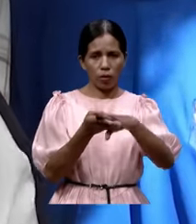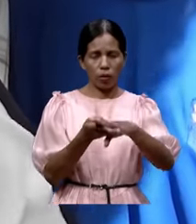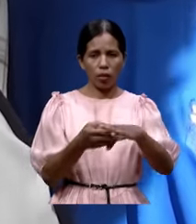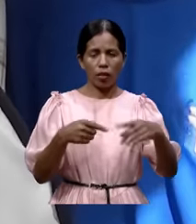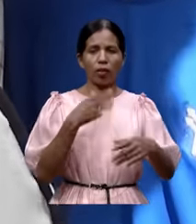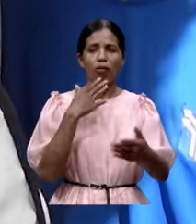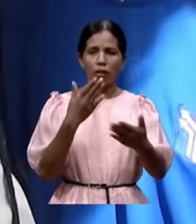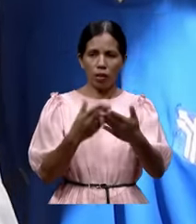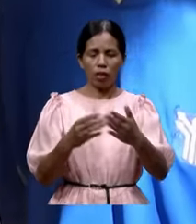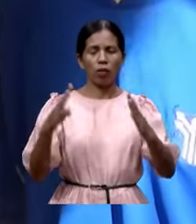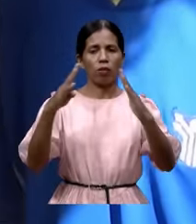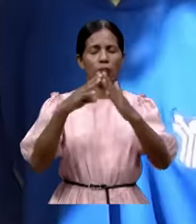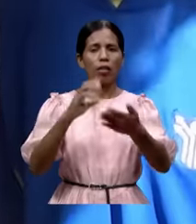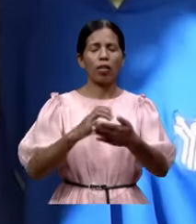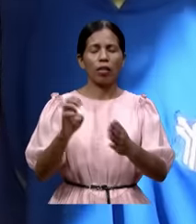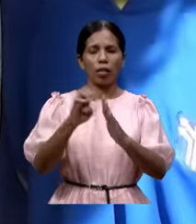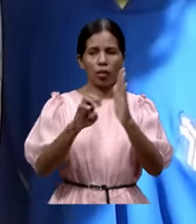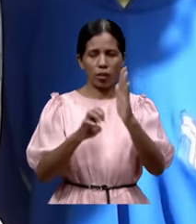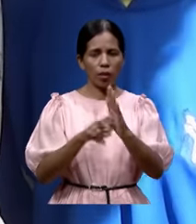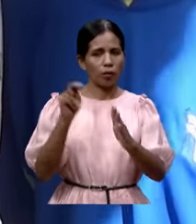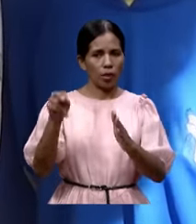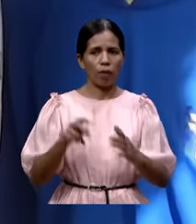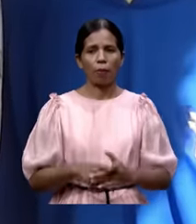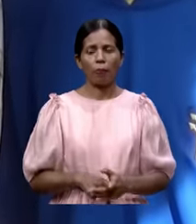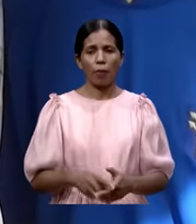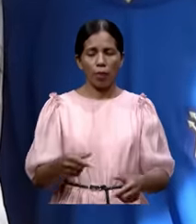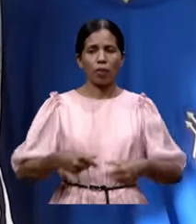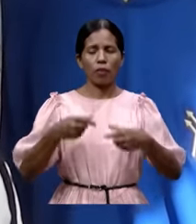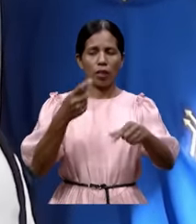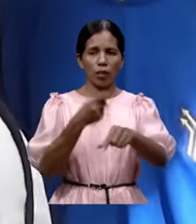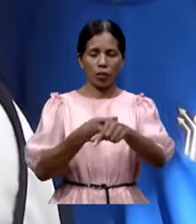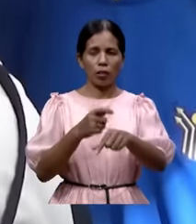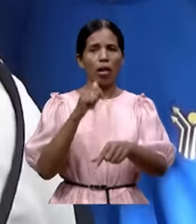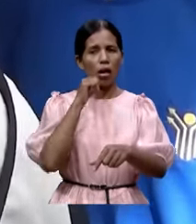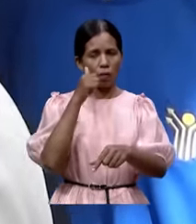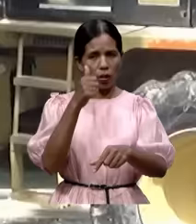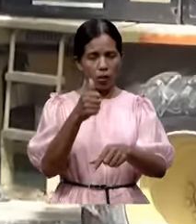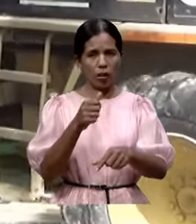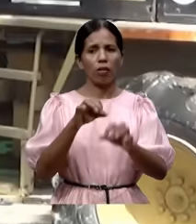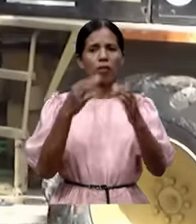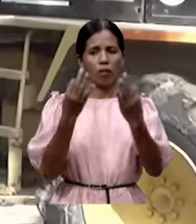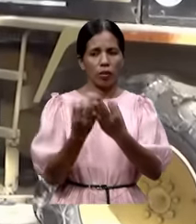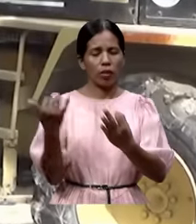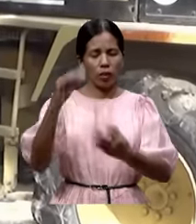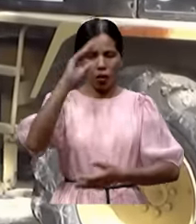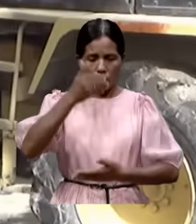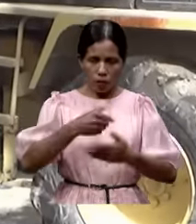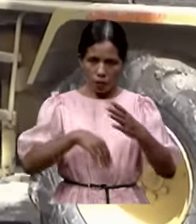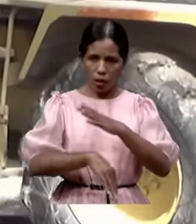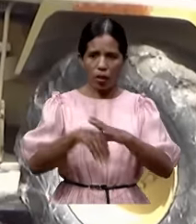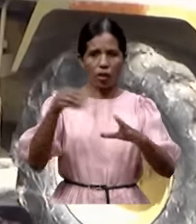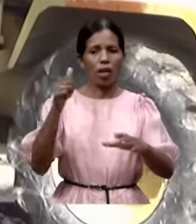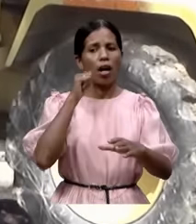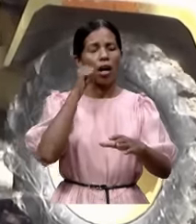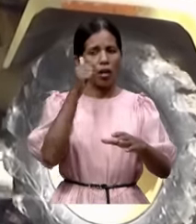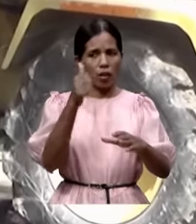Jadi umat stadu rasa, umat stadu stadu ya. So ke fone tik tempo oh hingga abang bapak familia serende ho wan hurak bele sai abang